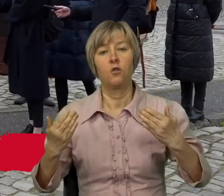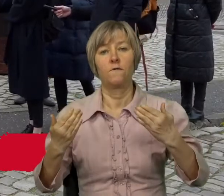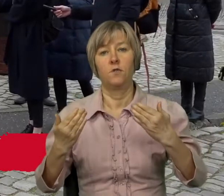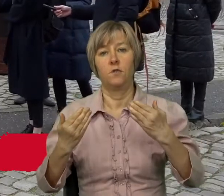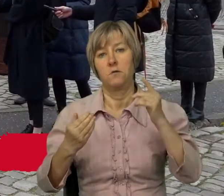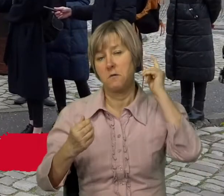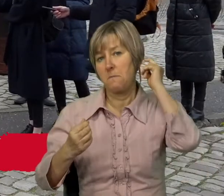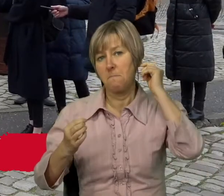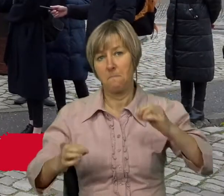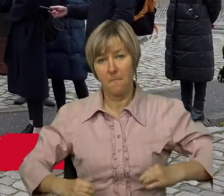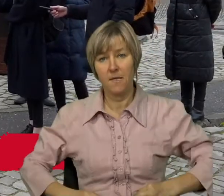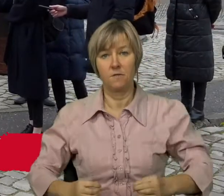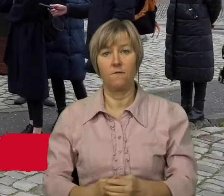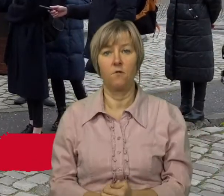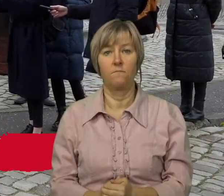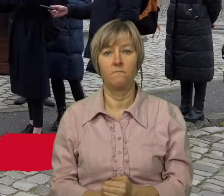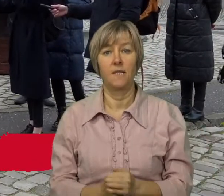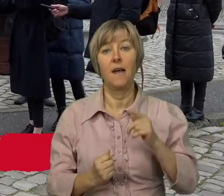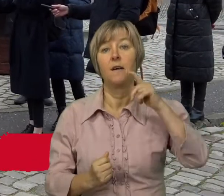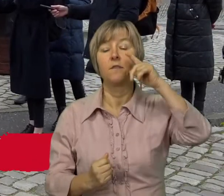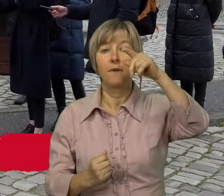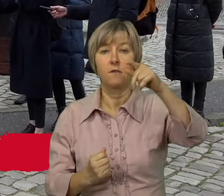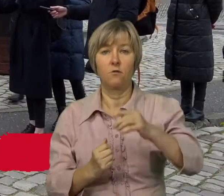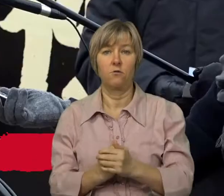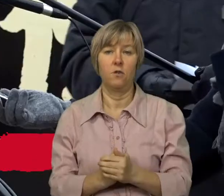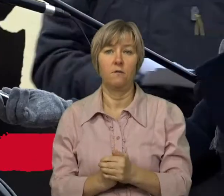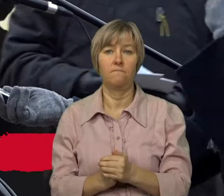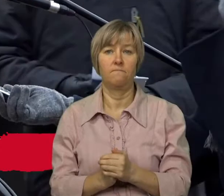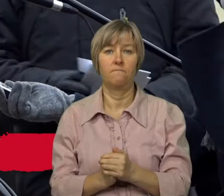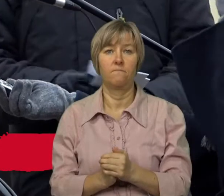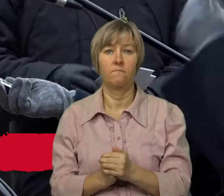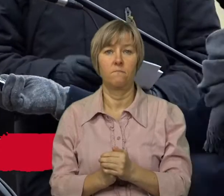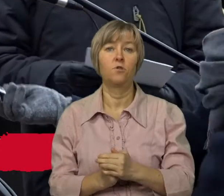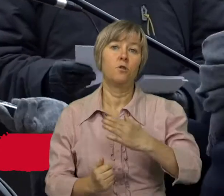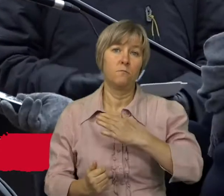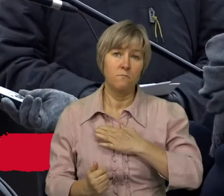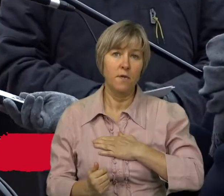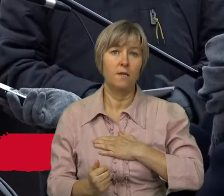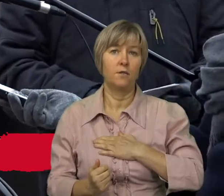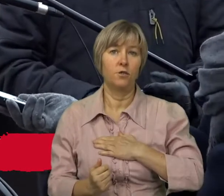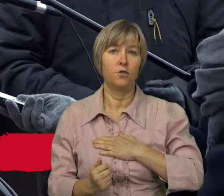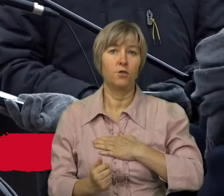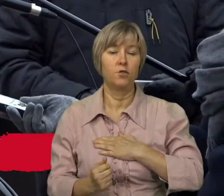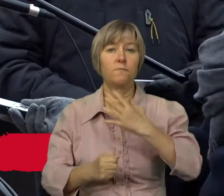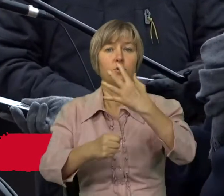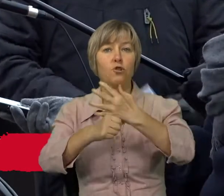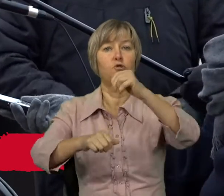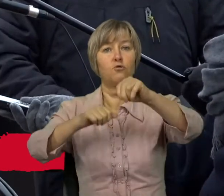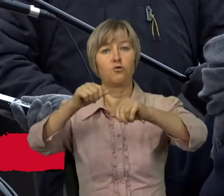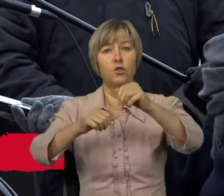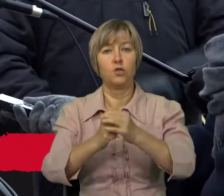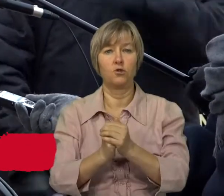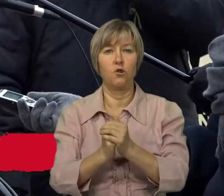za 2 tygodnie niecałe będziemy mieli do czynienia z 50. rocznicą